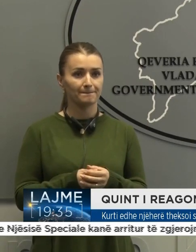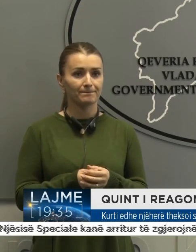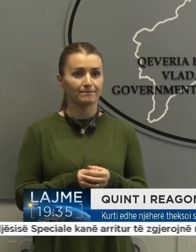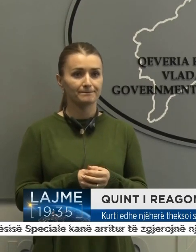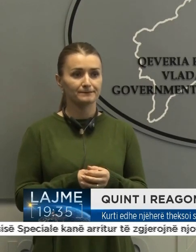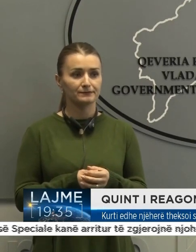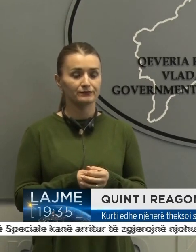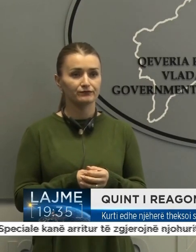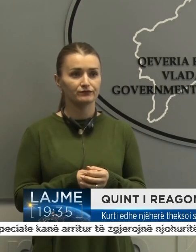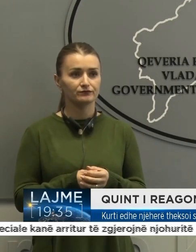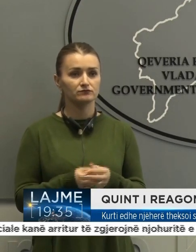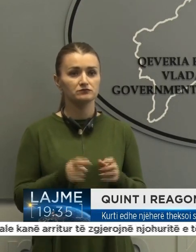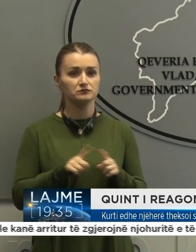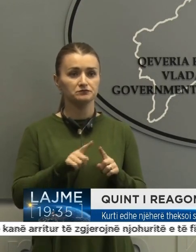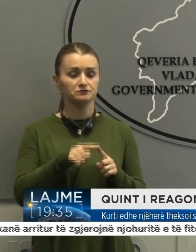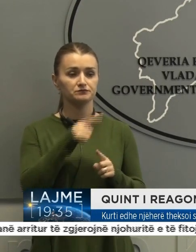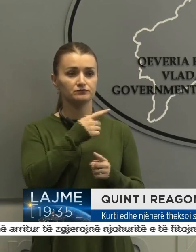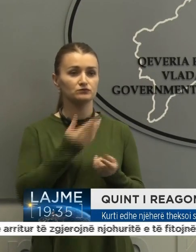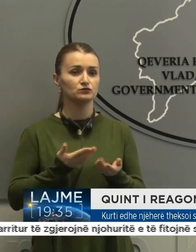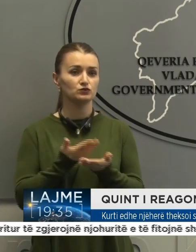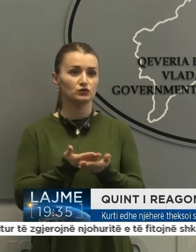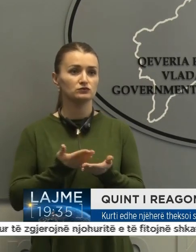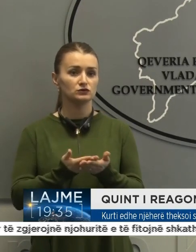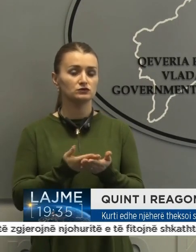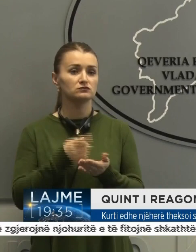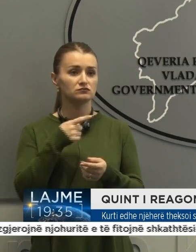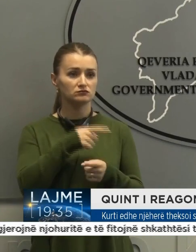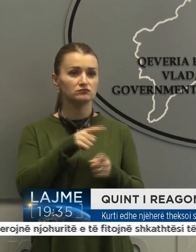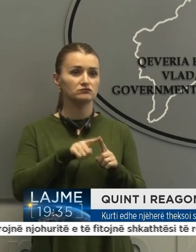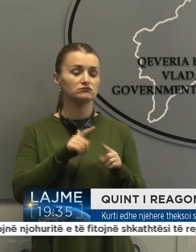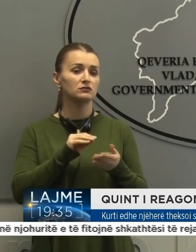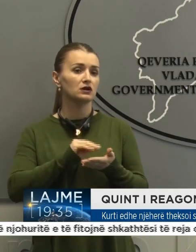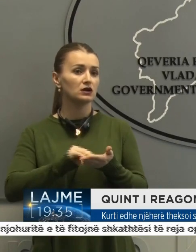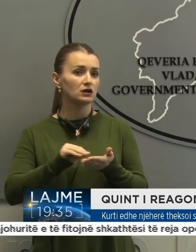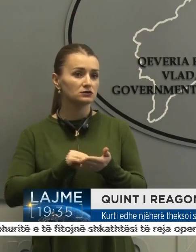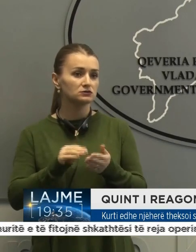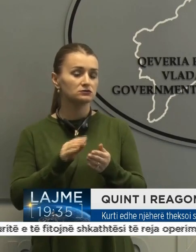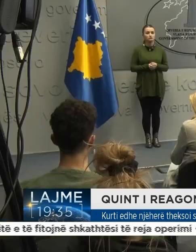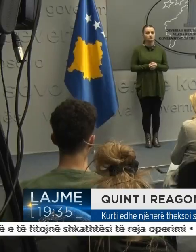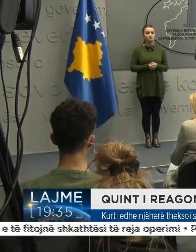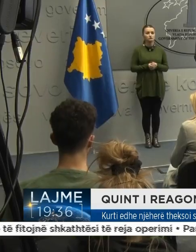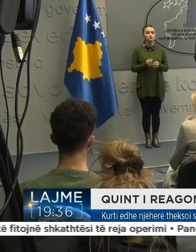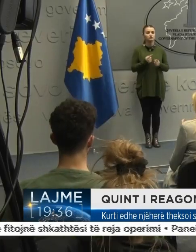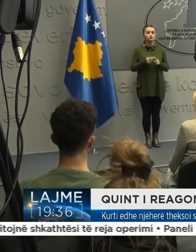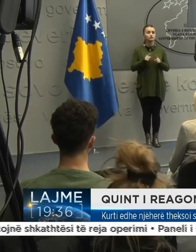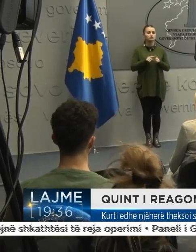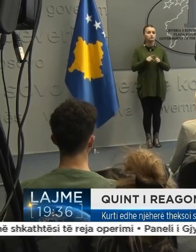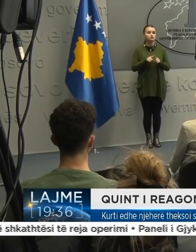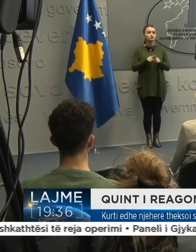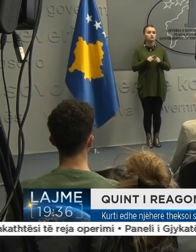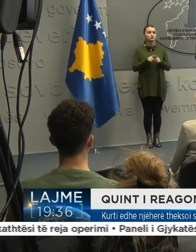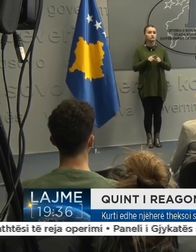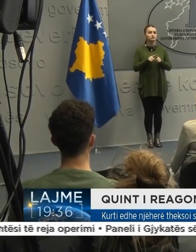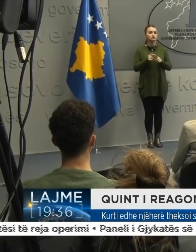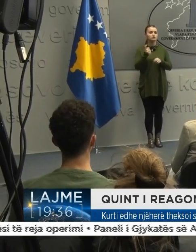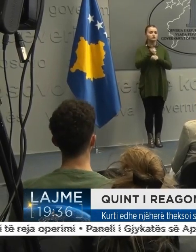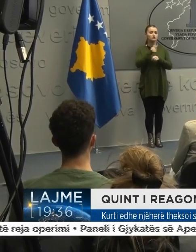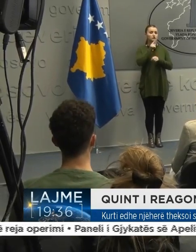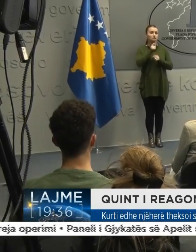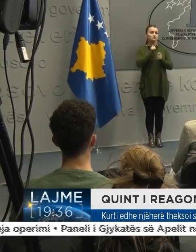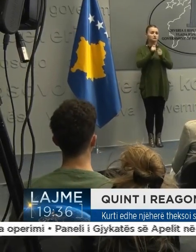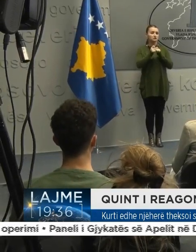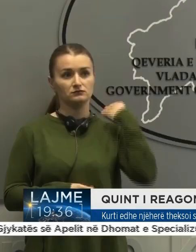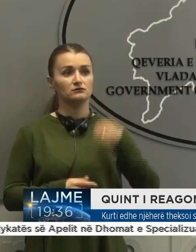letërshkëmbimi të sugjeruar ndërmjet zyrtarëve ndërlidhës. Kurti pati edhe një thirrje